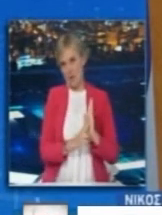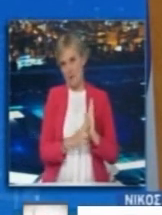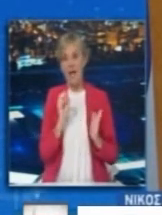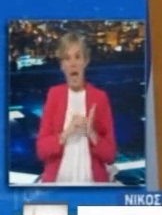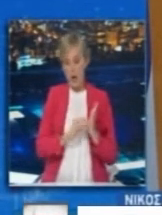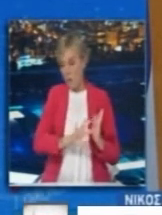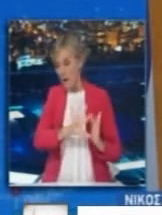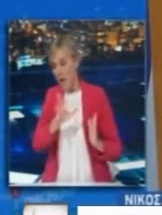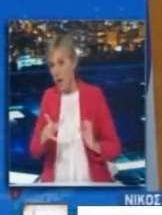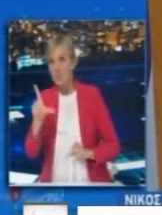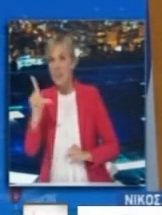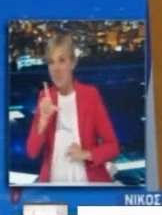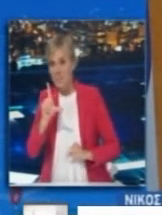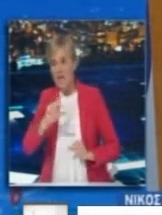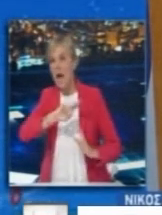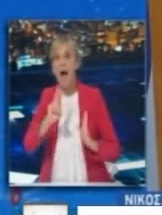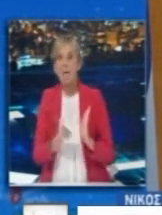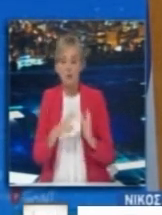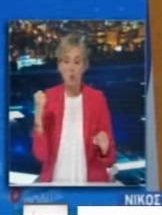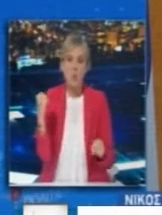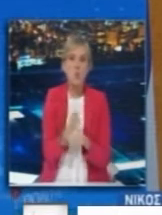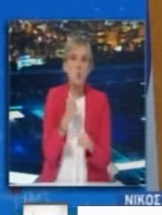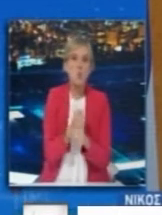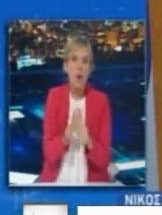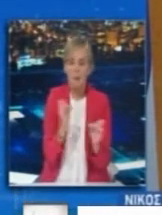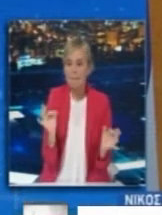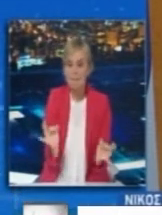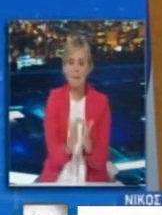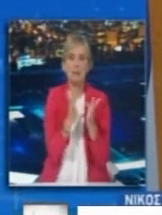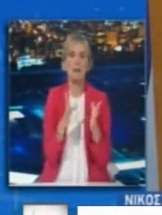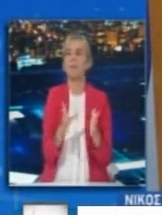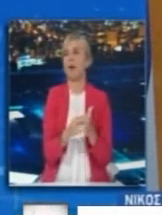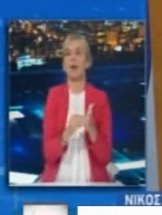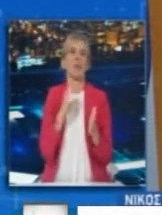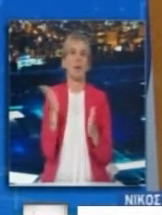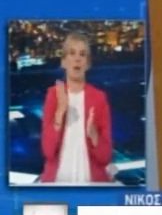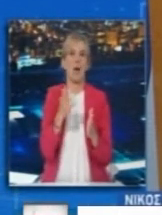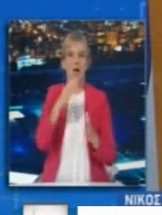κάθε δραστηριότητα ή εργασία που μπορεί να προκαλέσει πυρκαγιά, όπως παραδείγματος χάρη